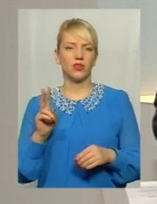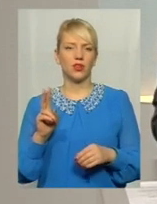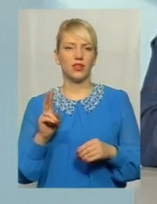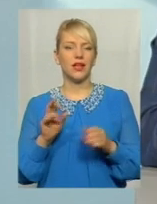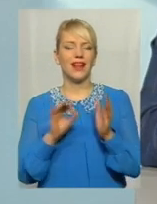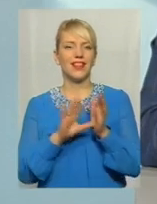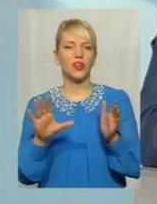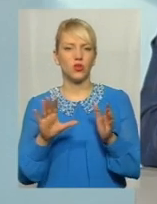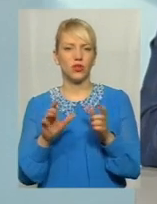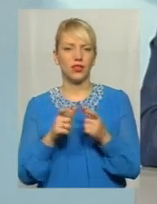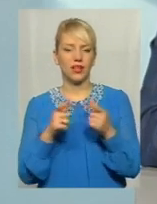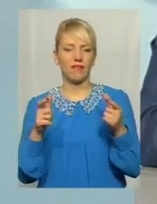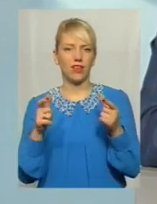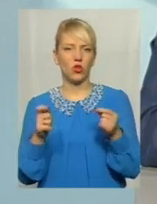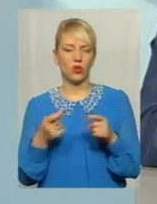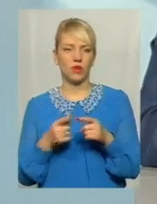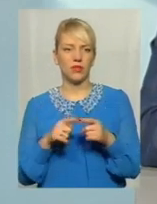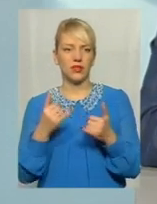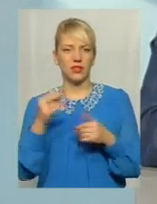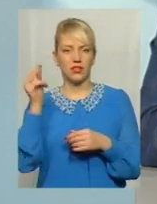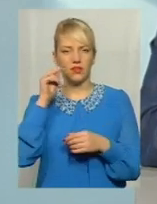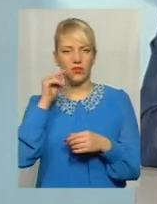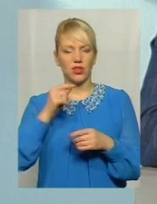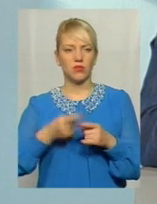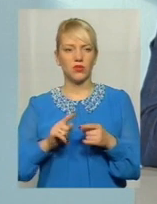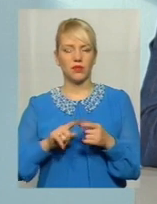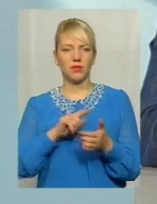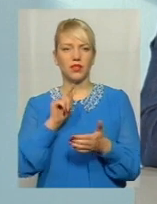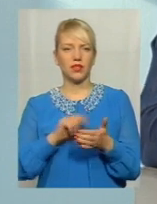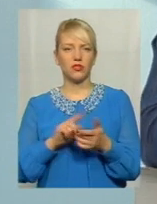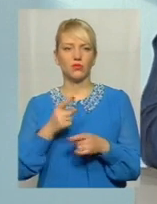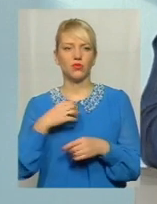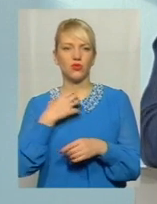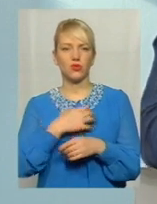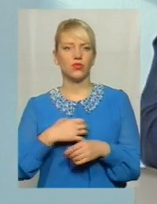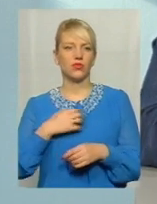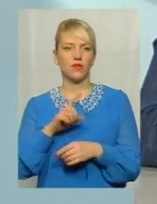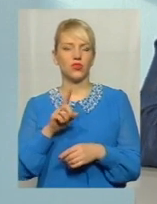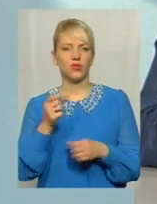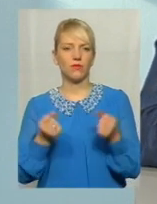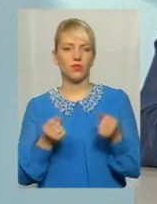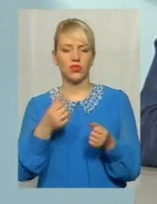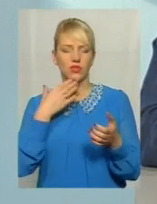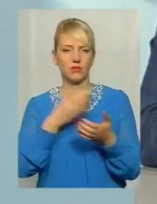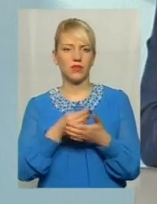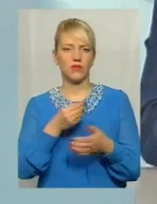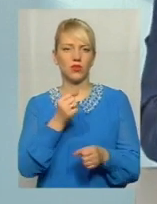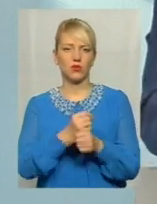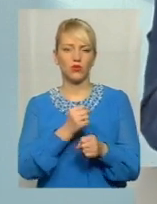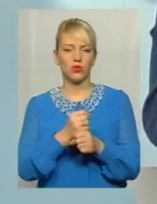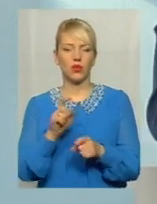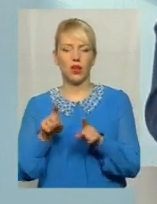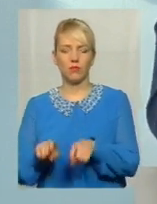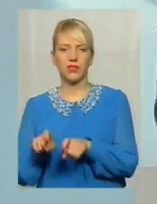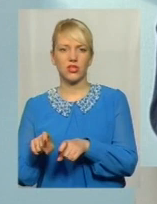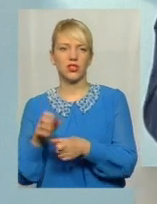Що ми перед собою також бачимо, і ми зараз вивчаємо це питання. Тому що саме основне, щоб водій займався своєю роботою, пасажир займався